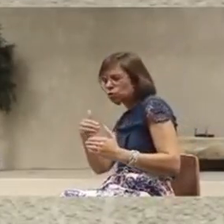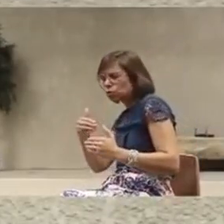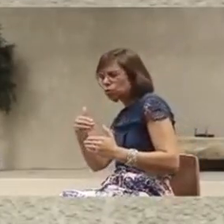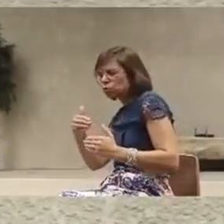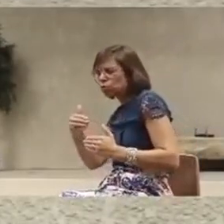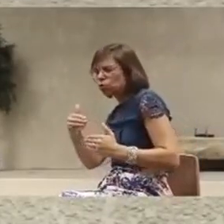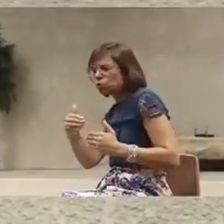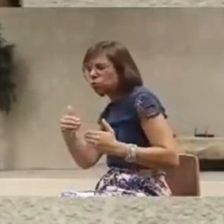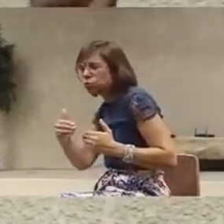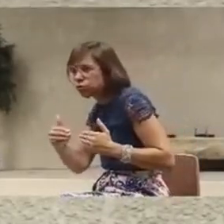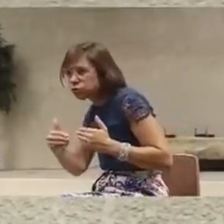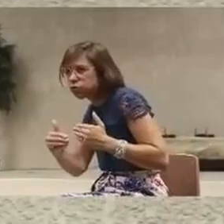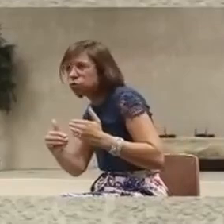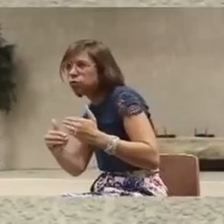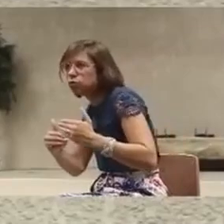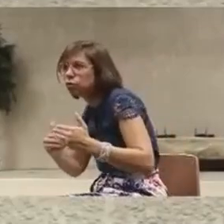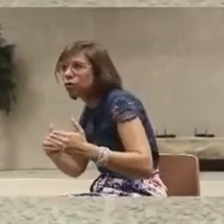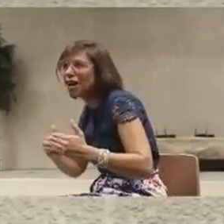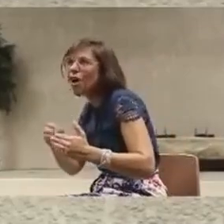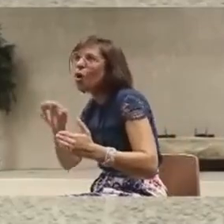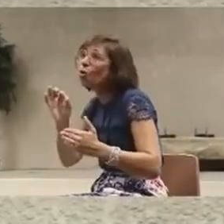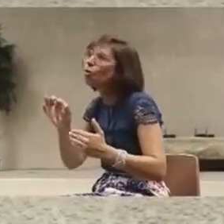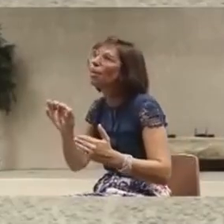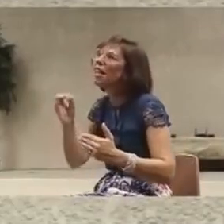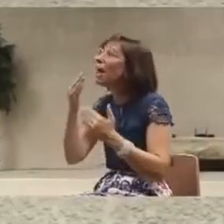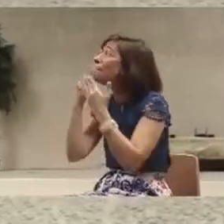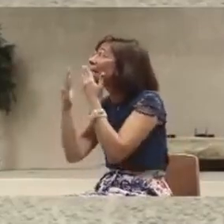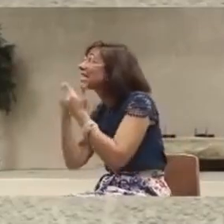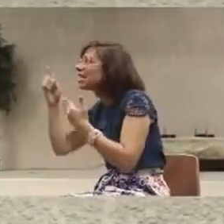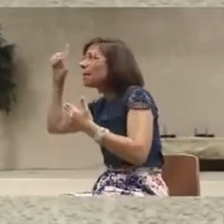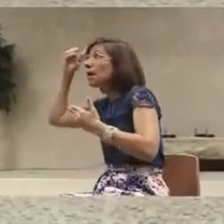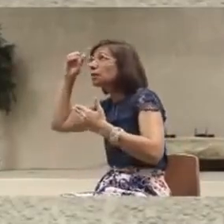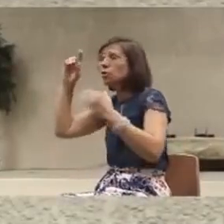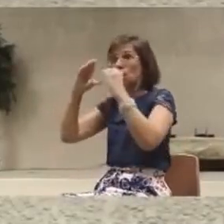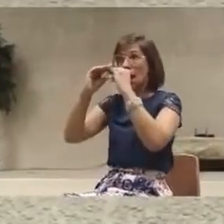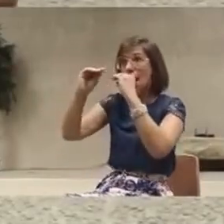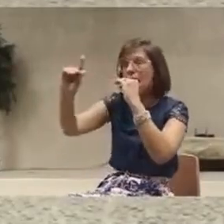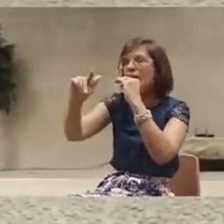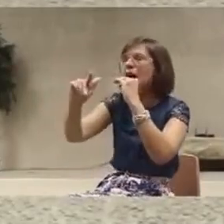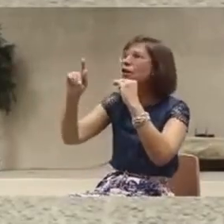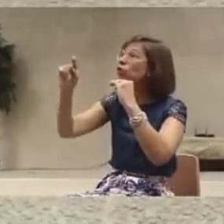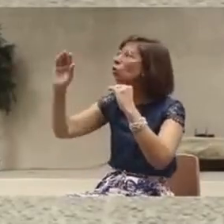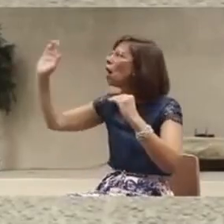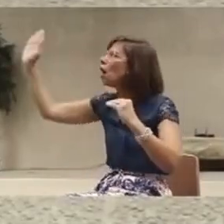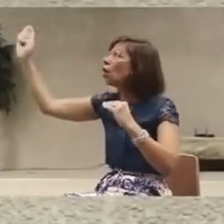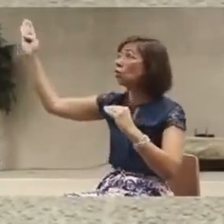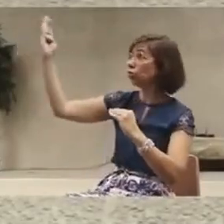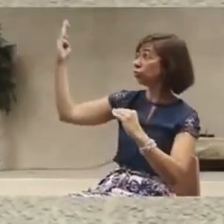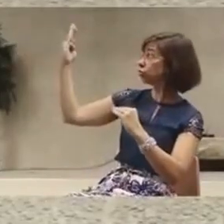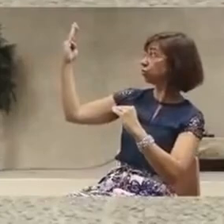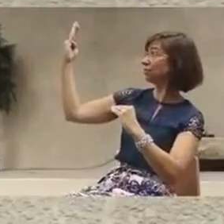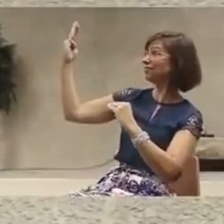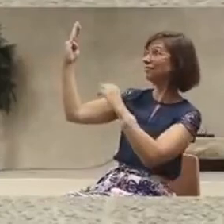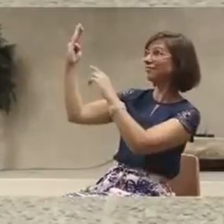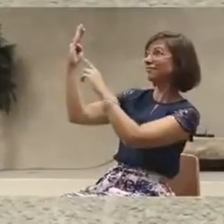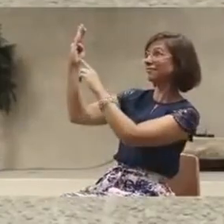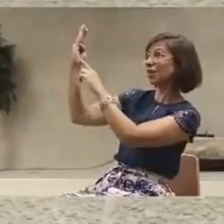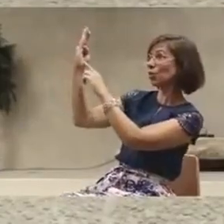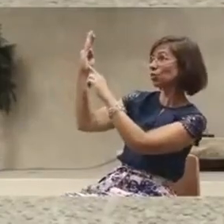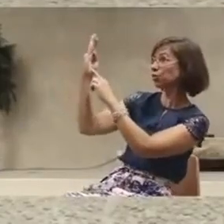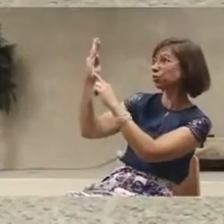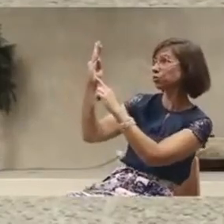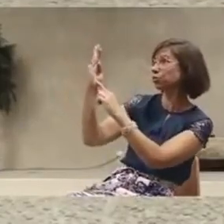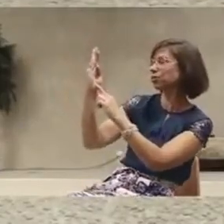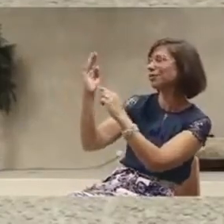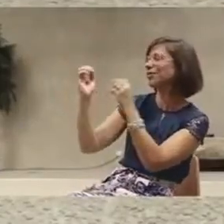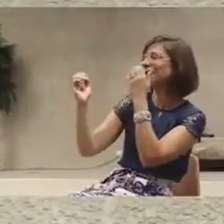révèles. Oh, il y a besoin de cela, oui, pour que nous sortions, pour que nous ouvrions nos yeux, Seigneur, pour